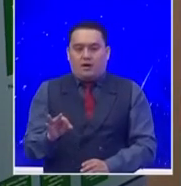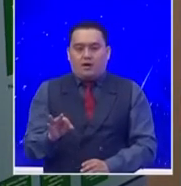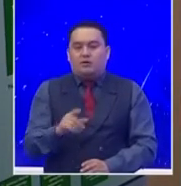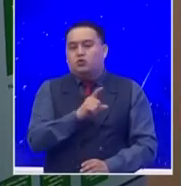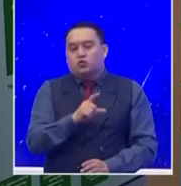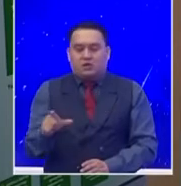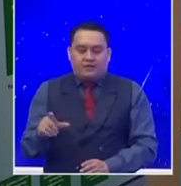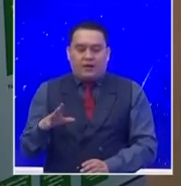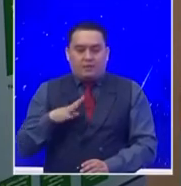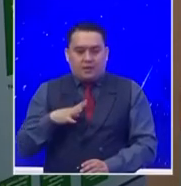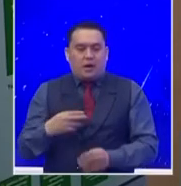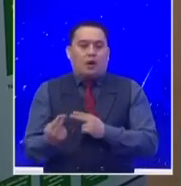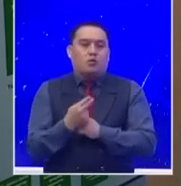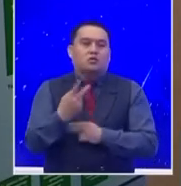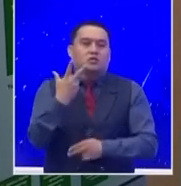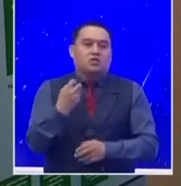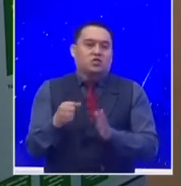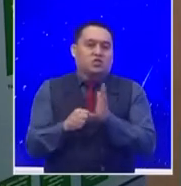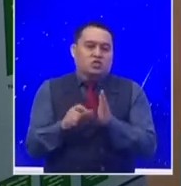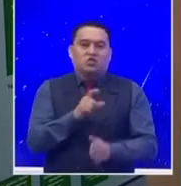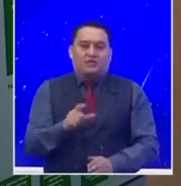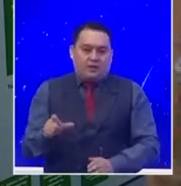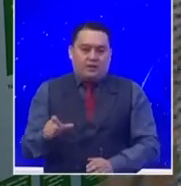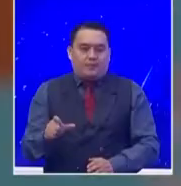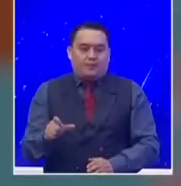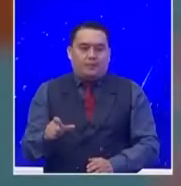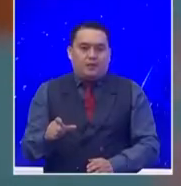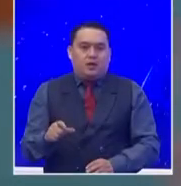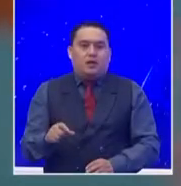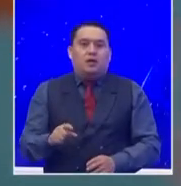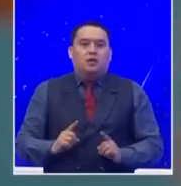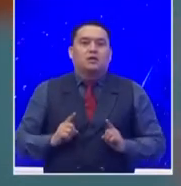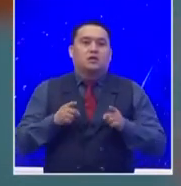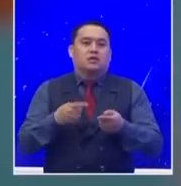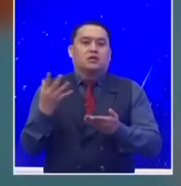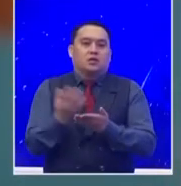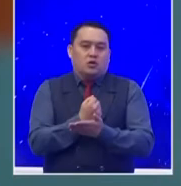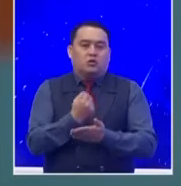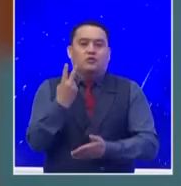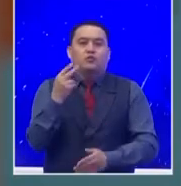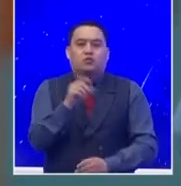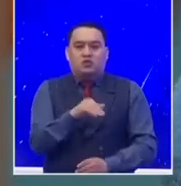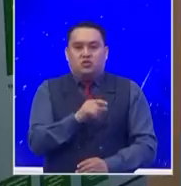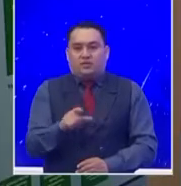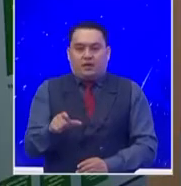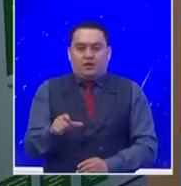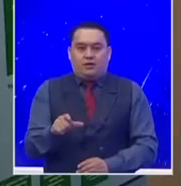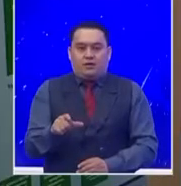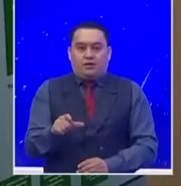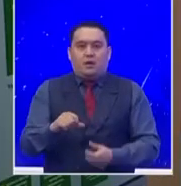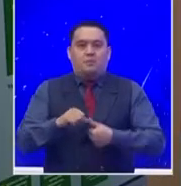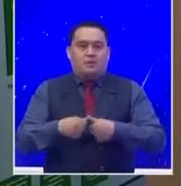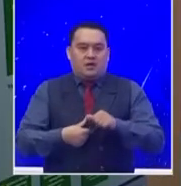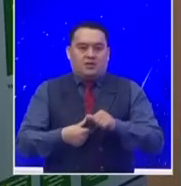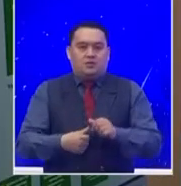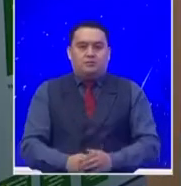году обучались 306 человек. Трудоустроены около 2000 человек на